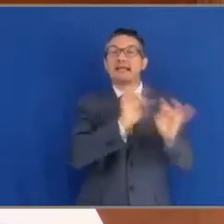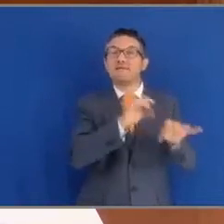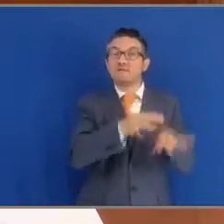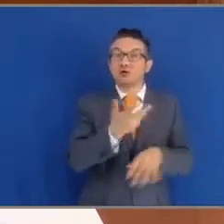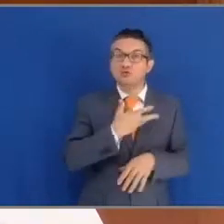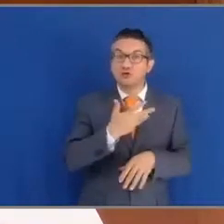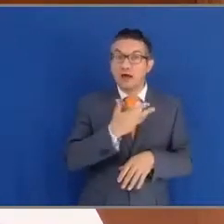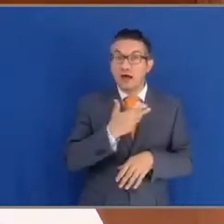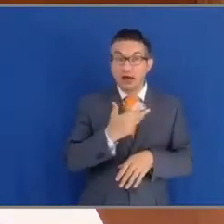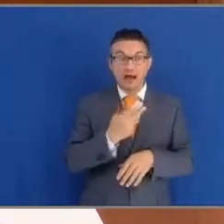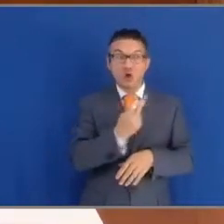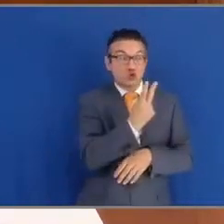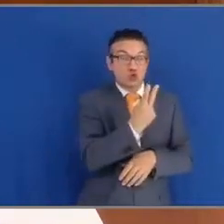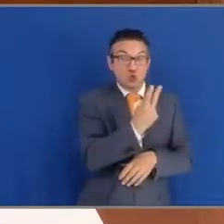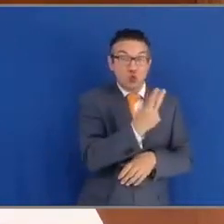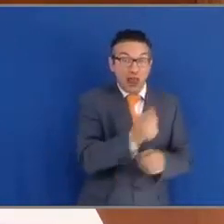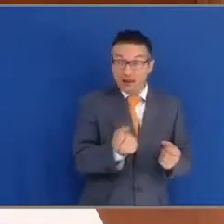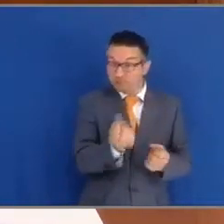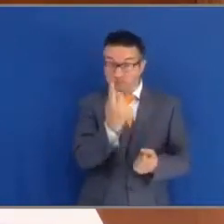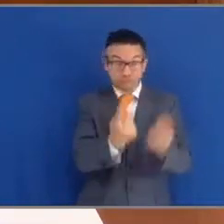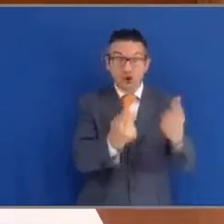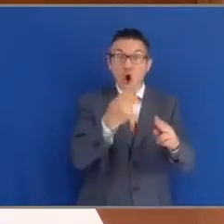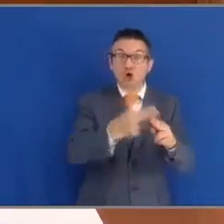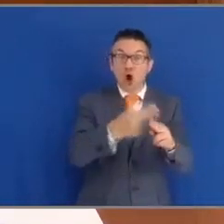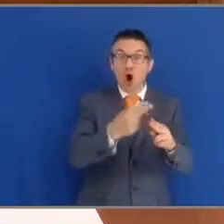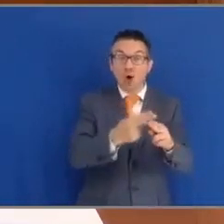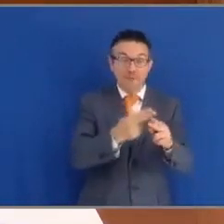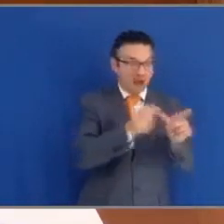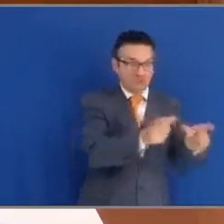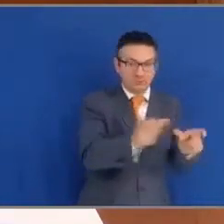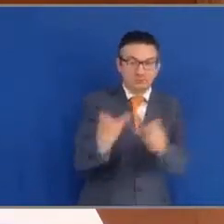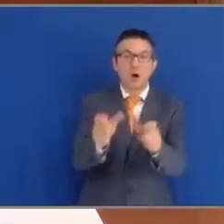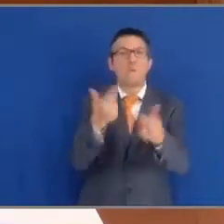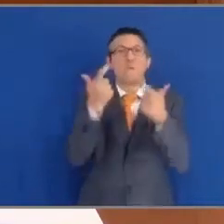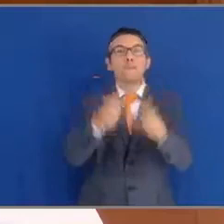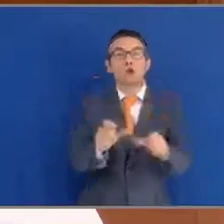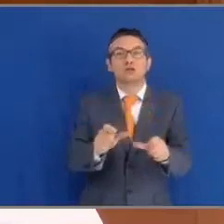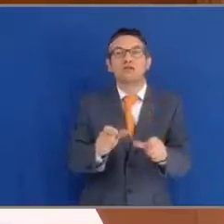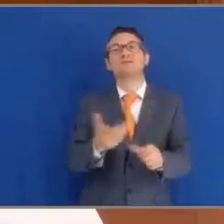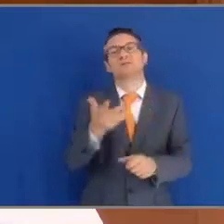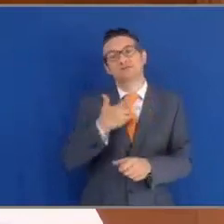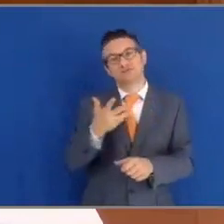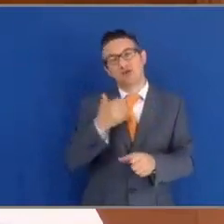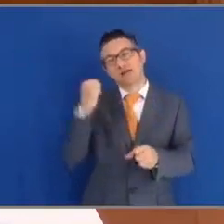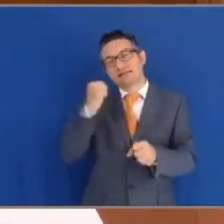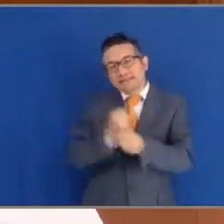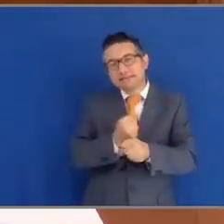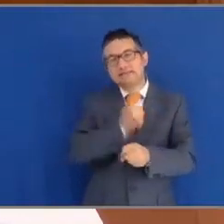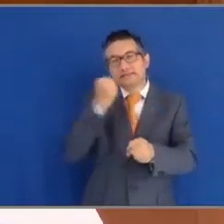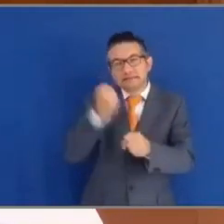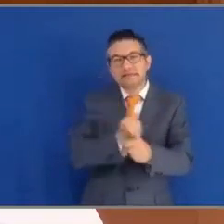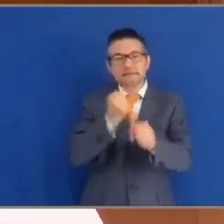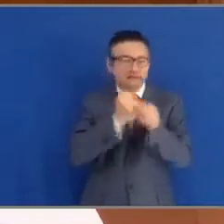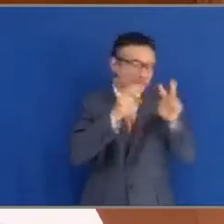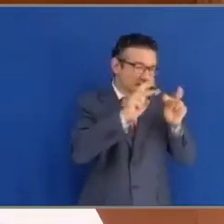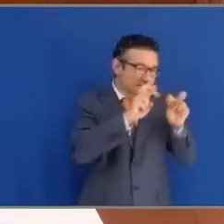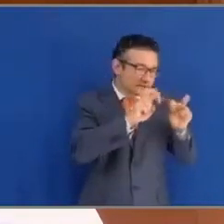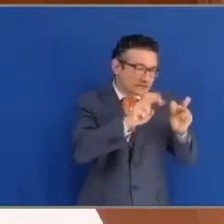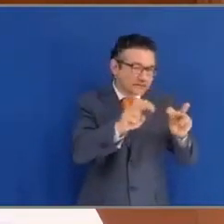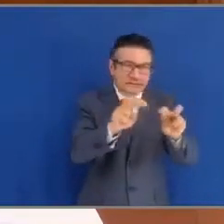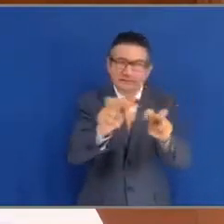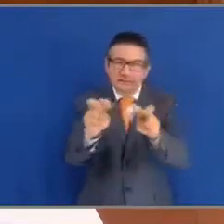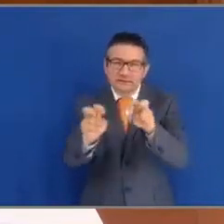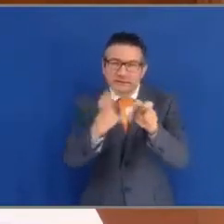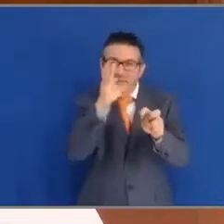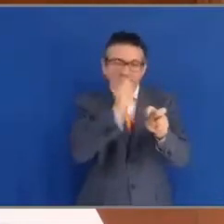stati circoscritti perché c'è stato un lavoro enorme di tracciamento dei rapporti, delle relazioni, dell'apertura